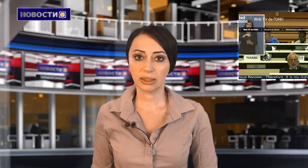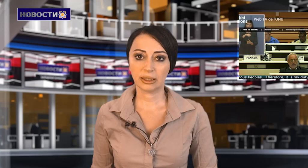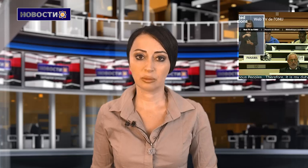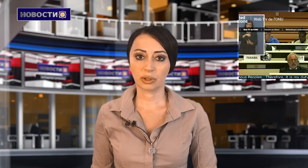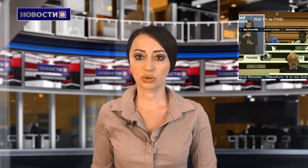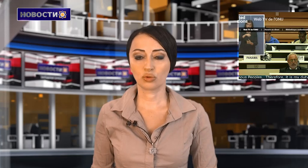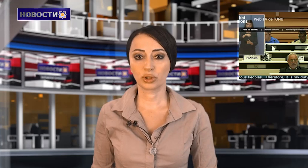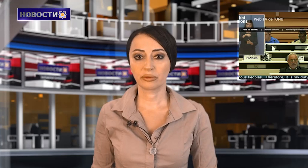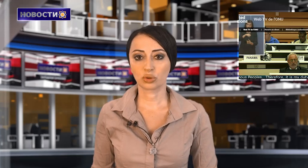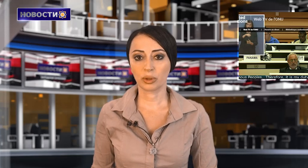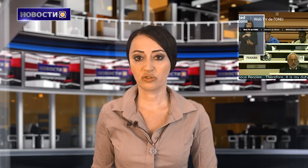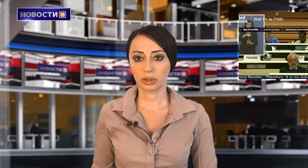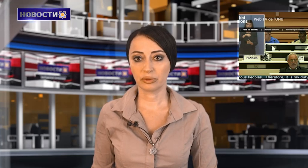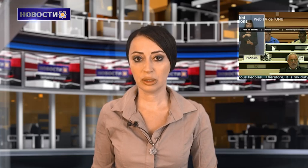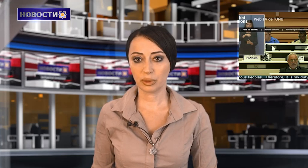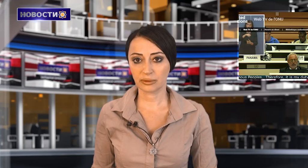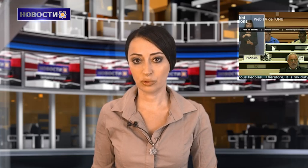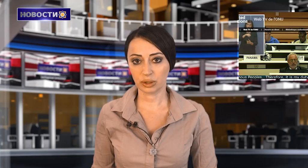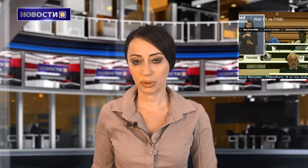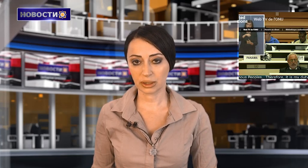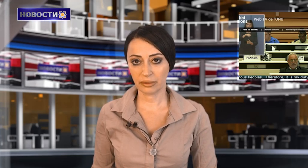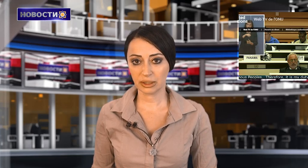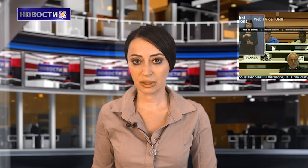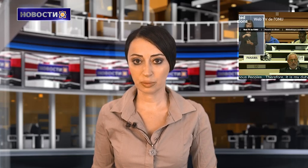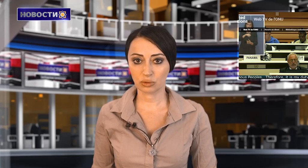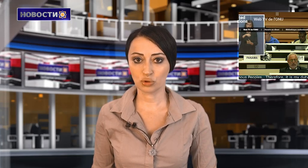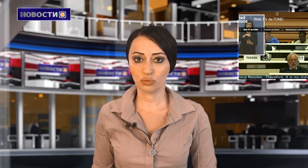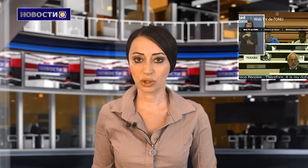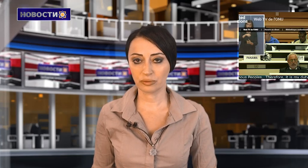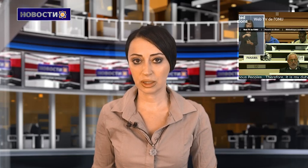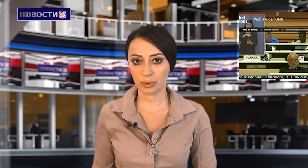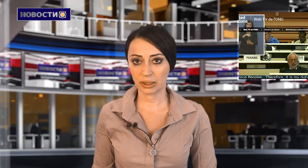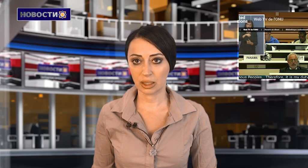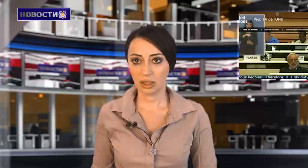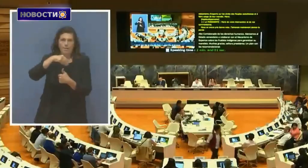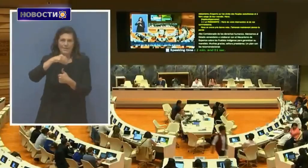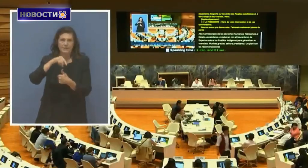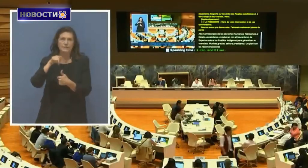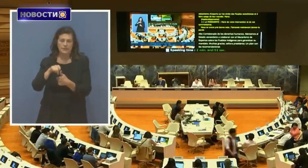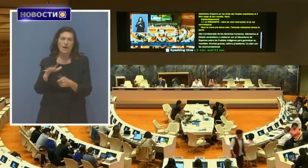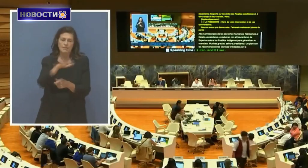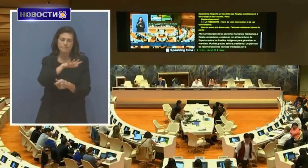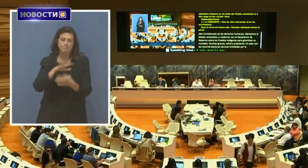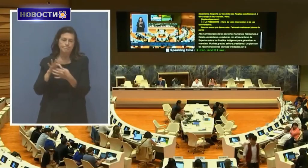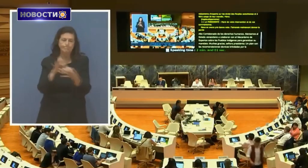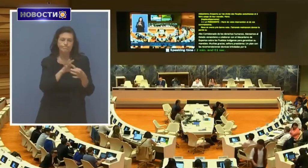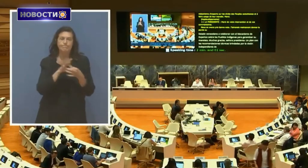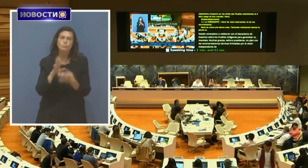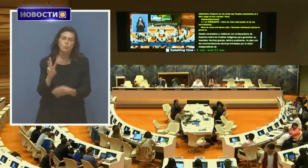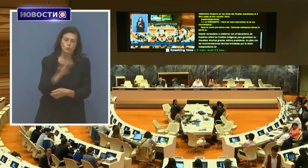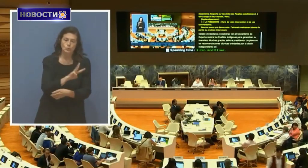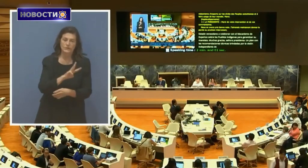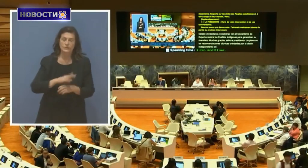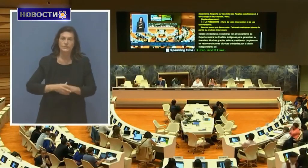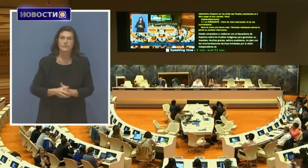Госпожа президент, поскольку я выступаю впервые, позвольте поздравить вас по случаю вашего избрания. Благодарим секретариат за работу